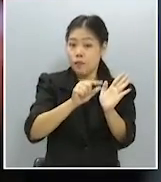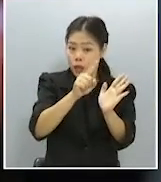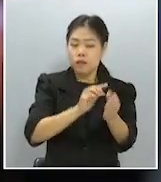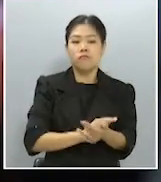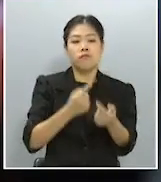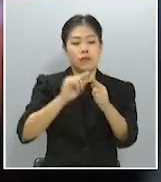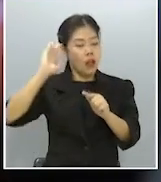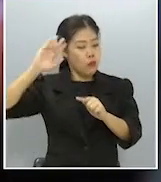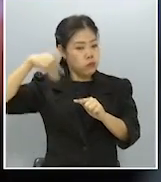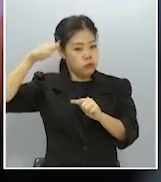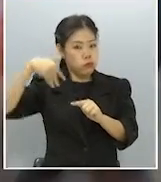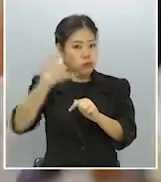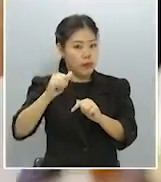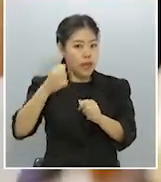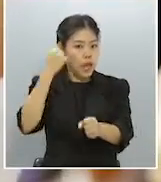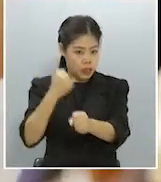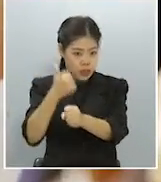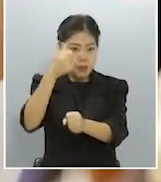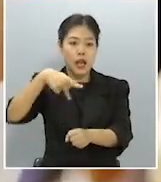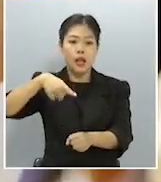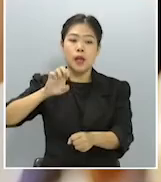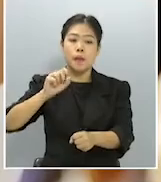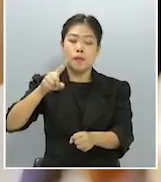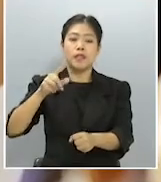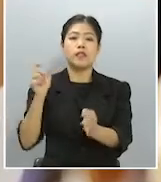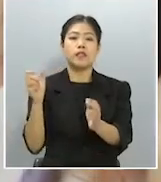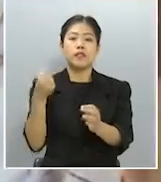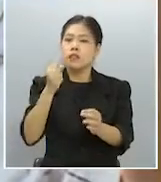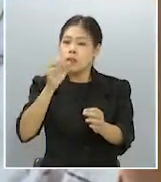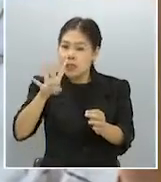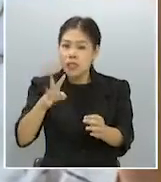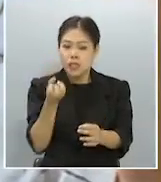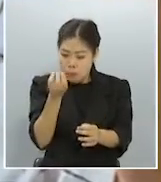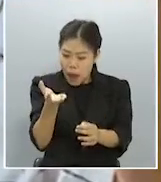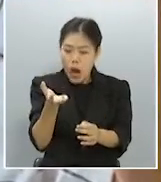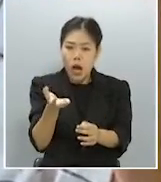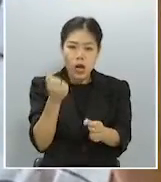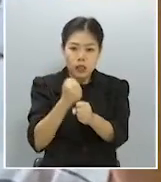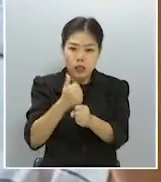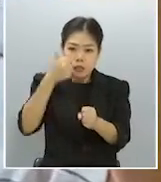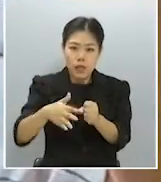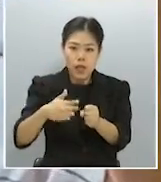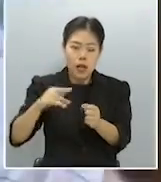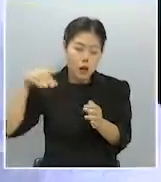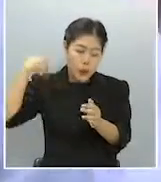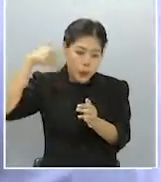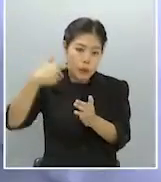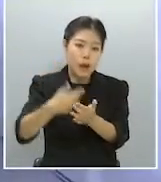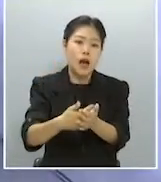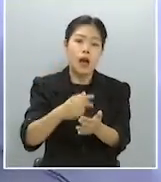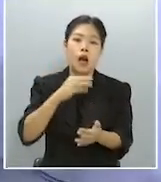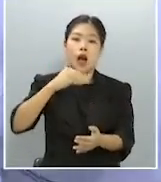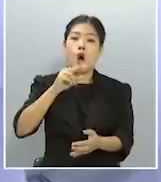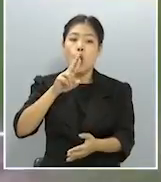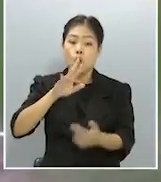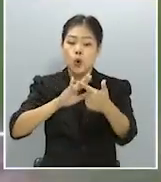แต่วันหนึ่งครับก็มีคนมาทำลายได้มีพีทแซมพรัสทำ14มากแล้วครับคิดว่าไม่มีใครทำลายแต่สุดท้ายครับโรเจอร์เฟเดเลอร์ก็ทำล